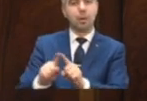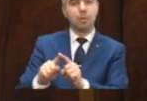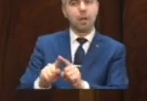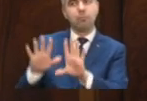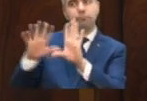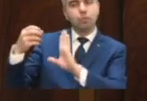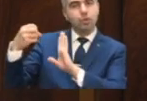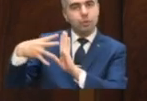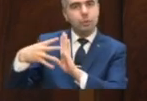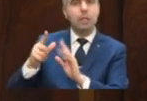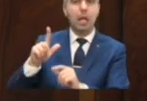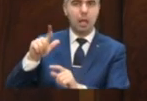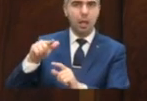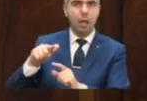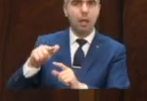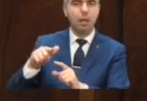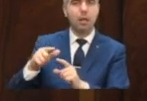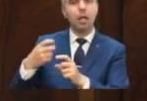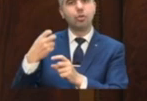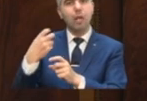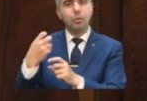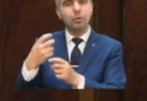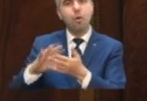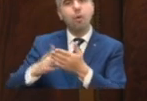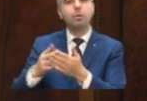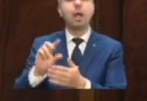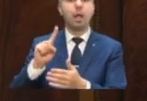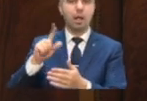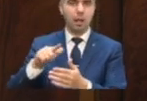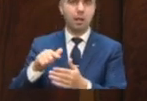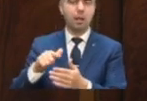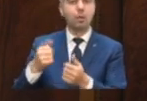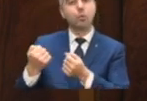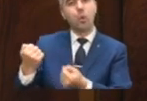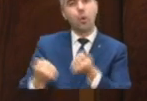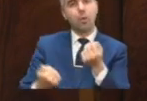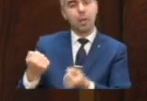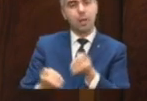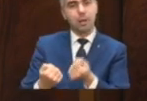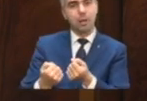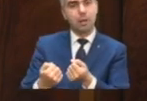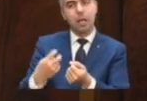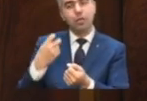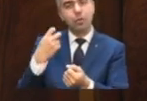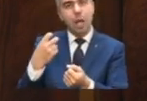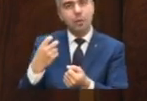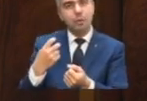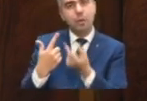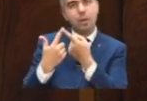المتجددة، يمكن لينا نصنعوا الدجاج اللي غادي يصلح للسيارات، ولكن اللي غادي يصلح للسيارات علاش ما نصنعوش الدجاج اللي غادي يصلح